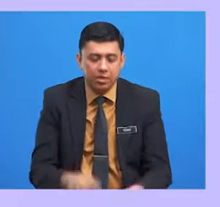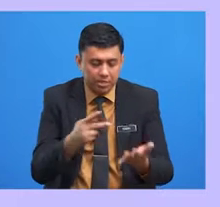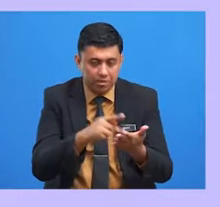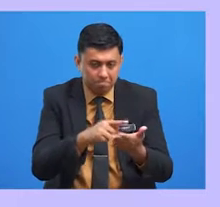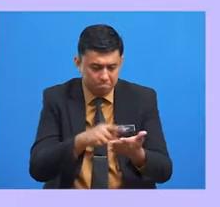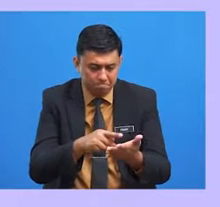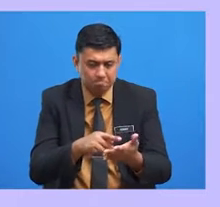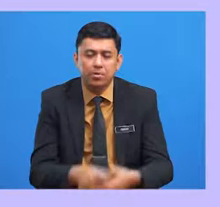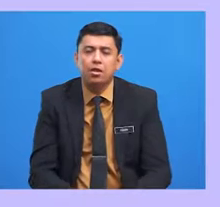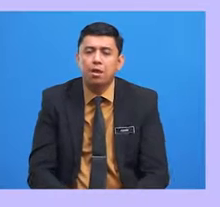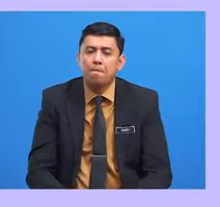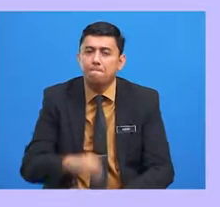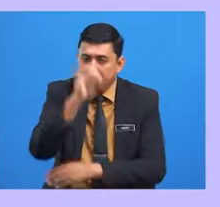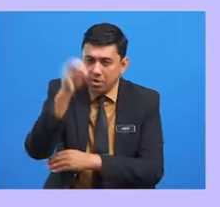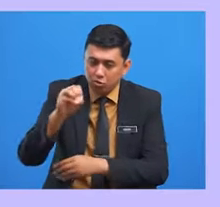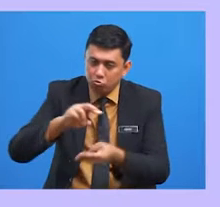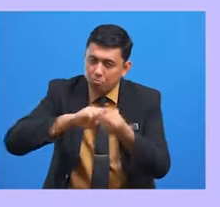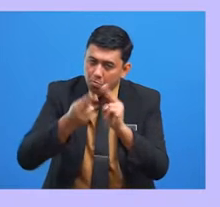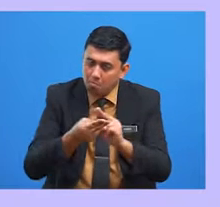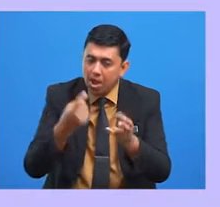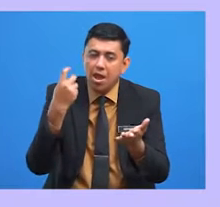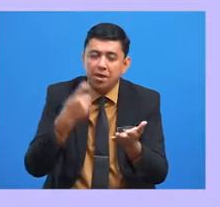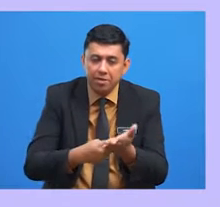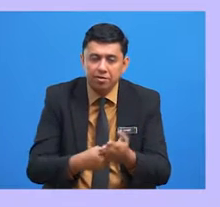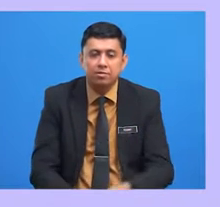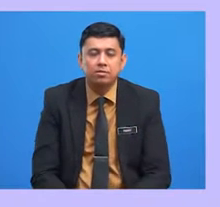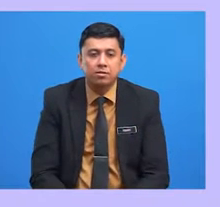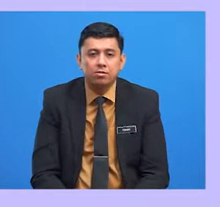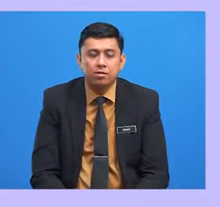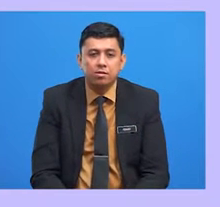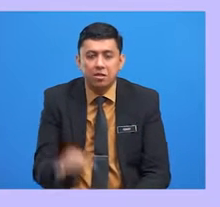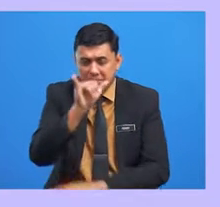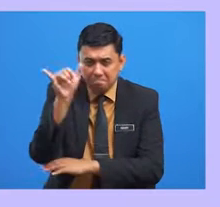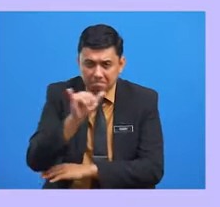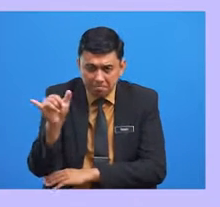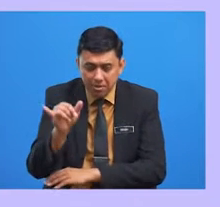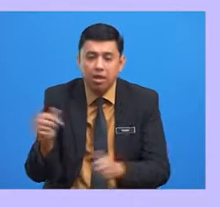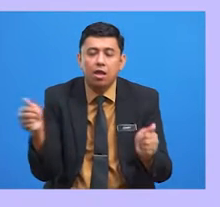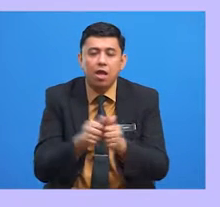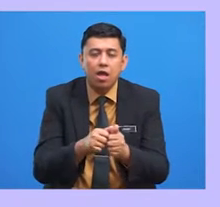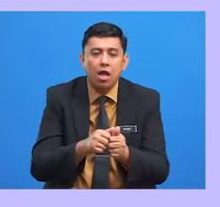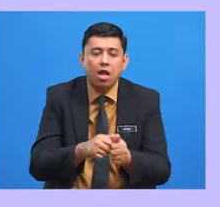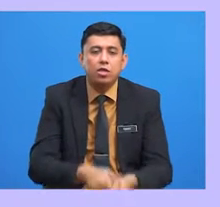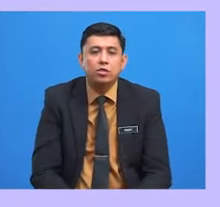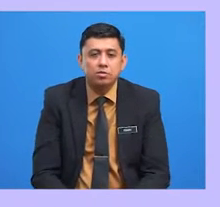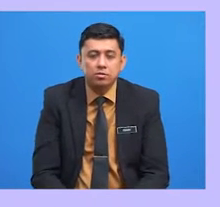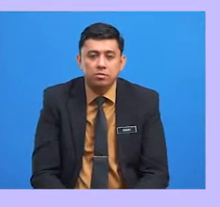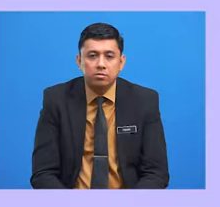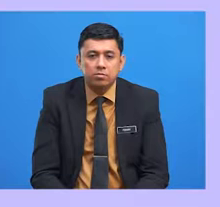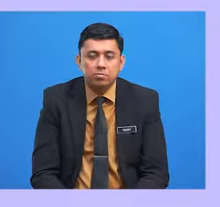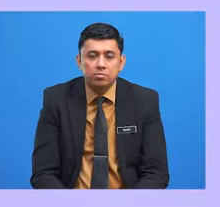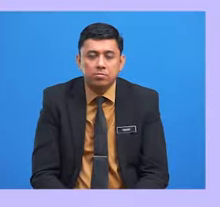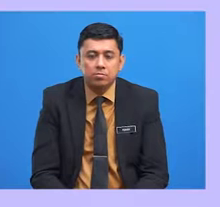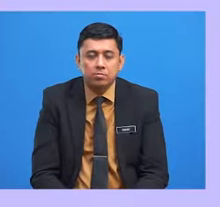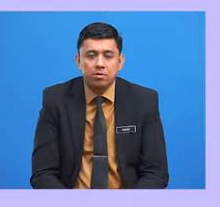harga iaitu peratus perubahan harga sama dengan RM16 tolak RM20